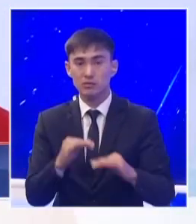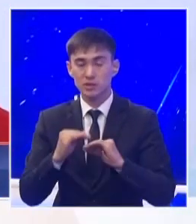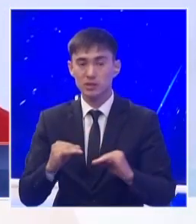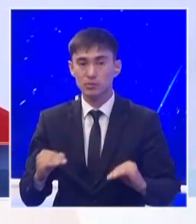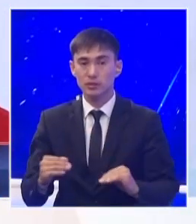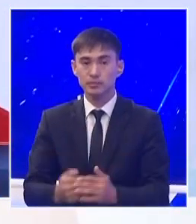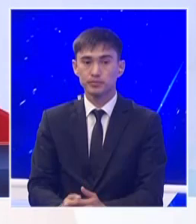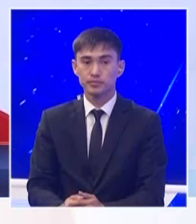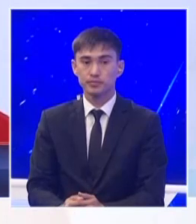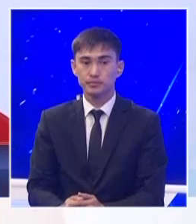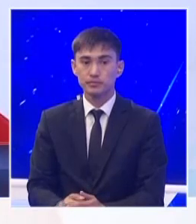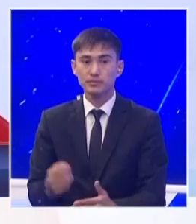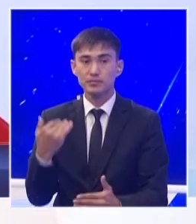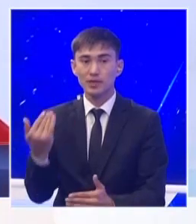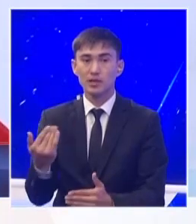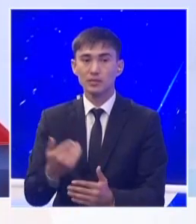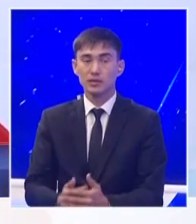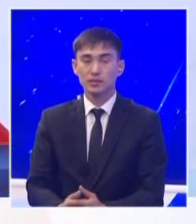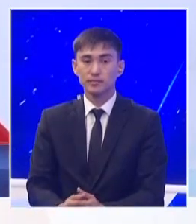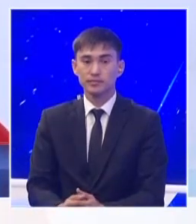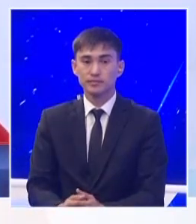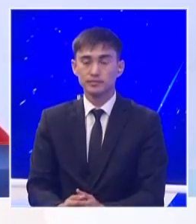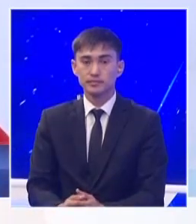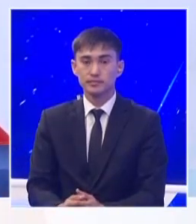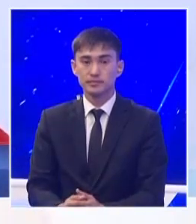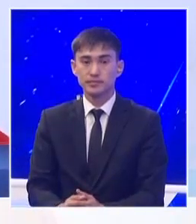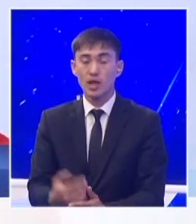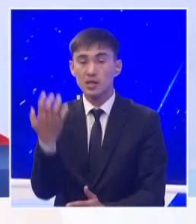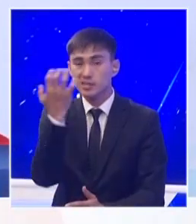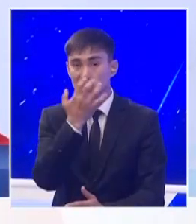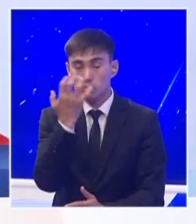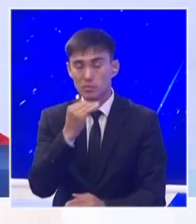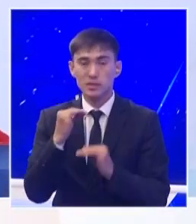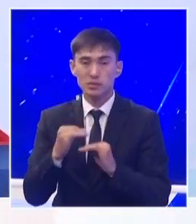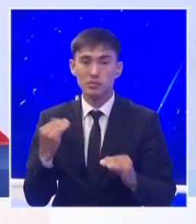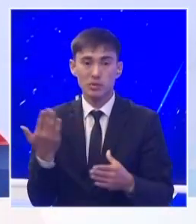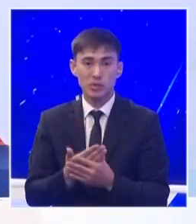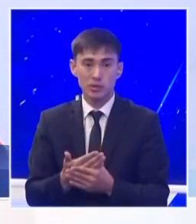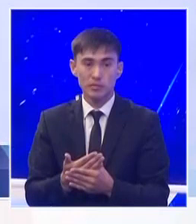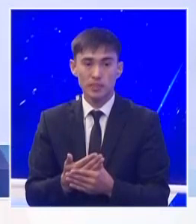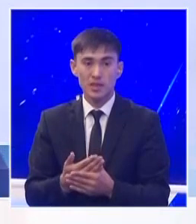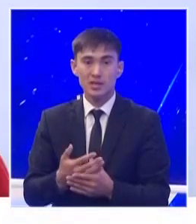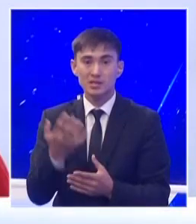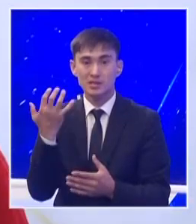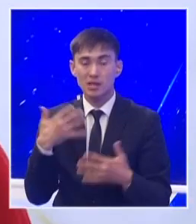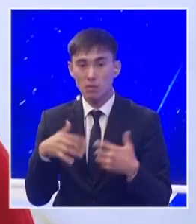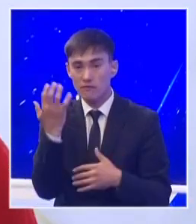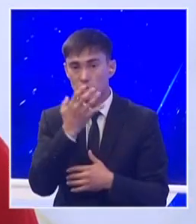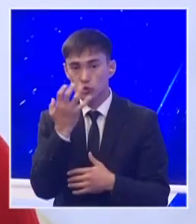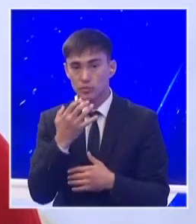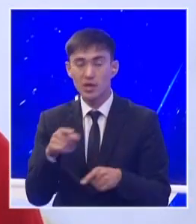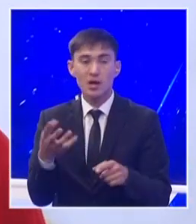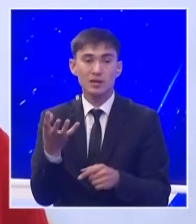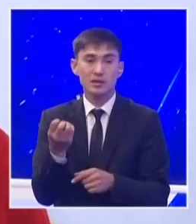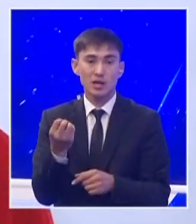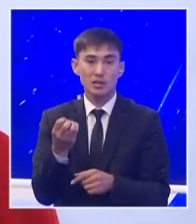именно слепыми детьми и слабовидящими, а